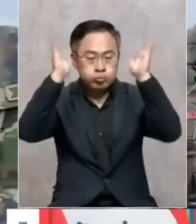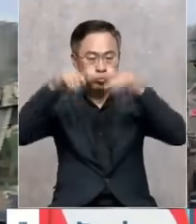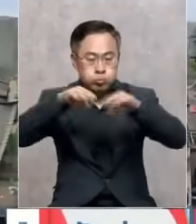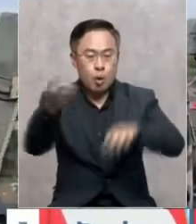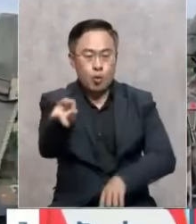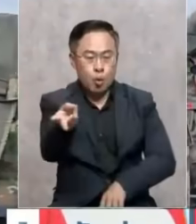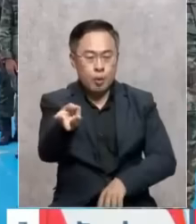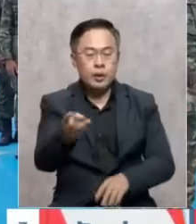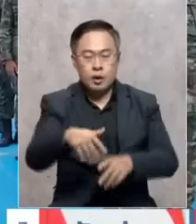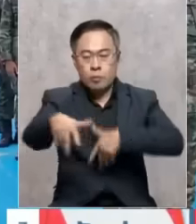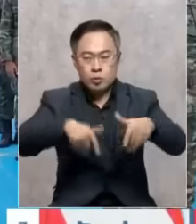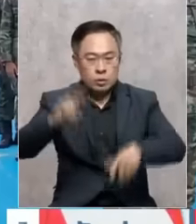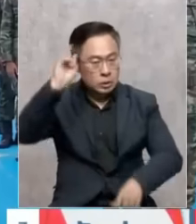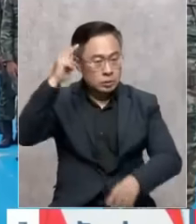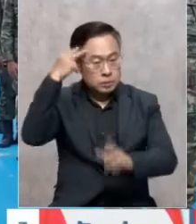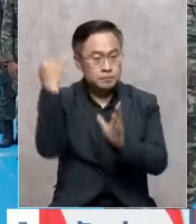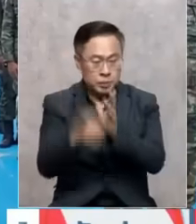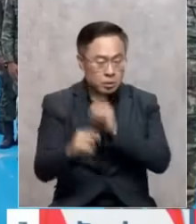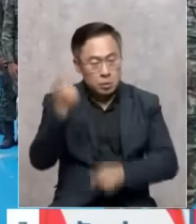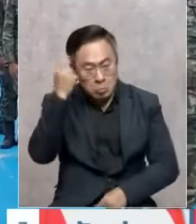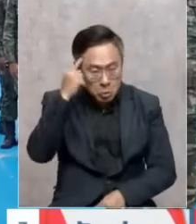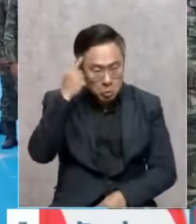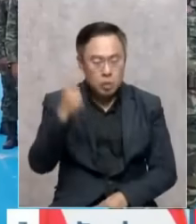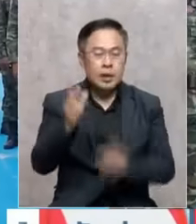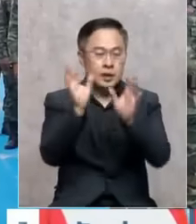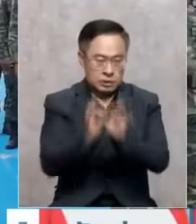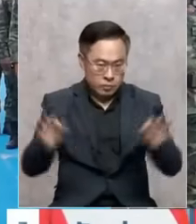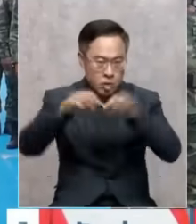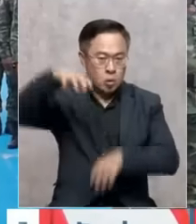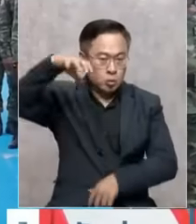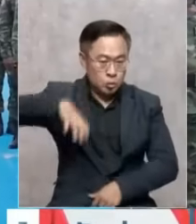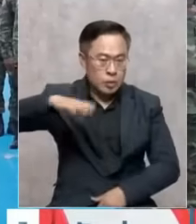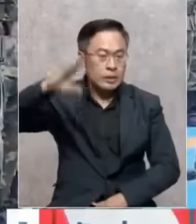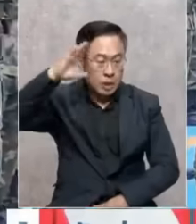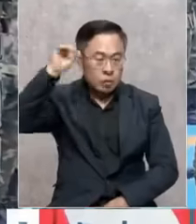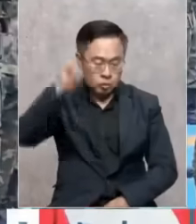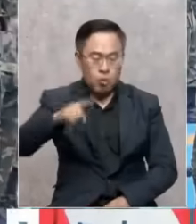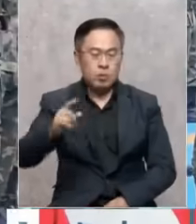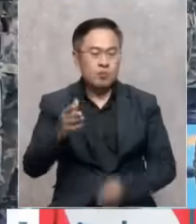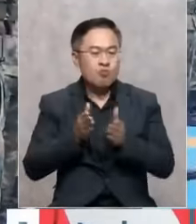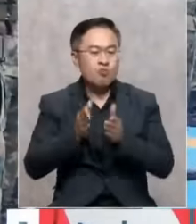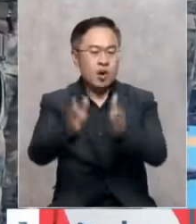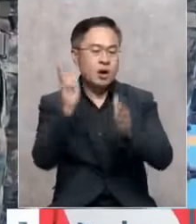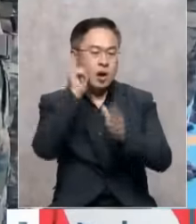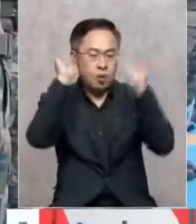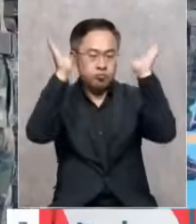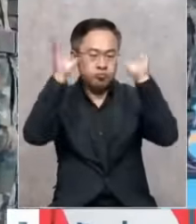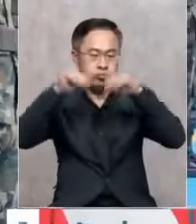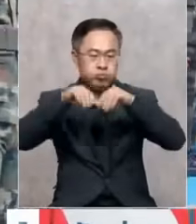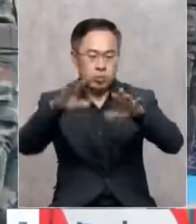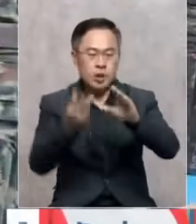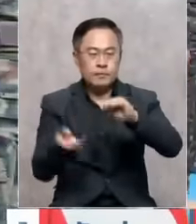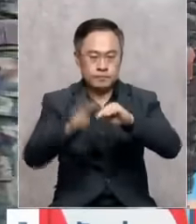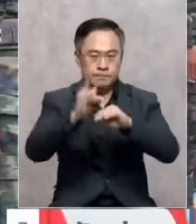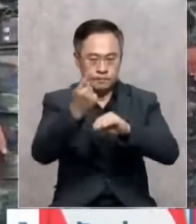ค่อยดีก็ต้องปรับเรื่องของการประชาสัมพันธ์กองทัพให้มากขึ้นแต่ทีนี้เนี่ยไอ้ช่วงหลังๆที่ผมอ่านเนี่